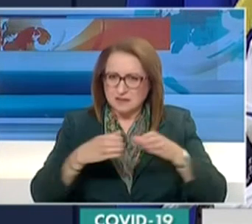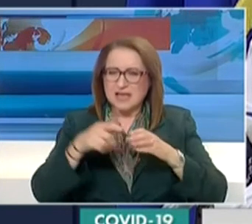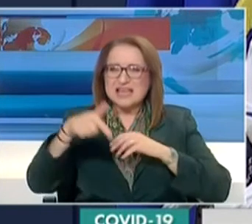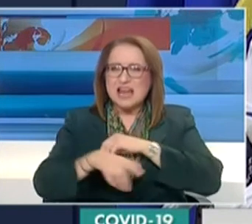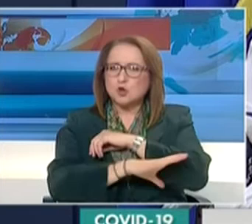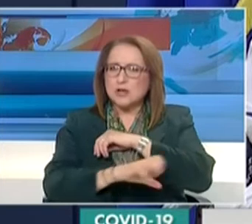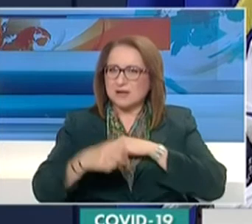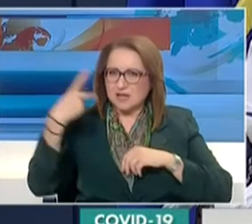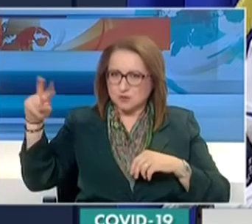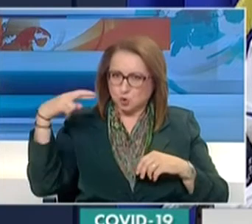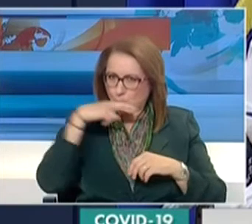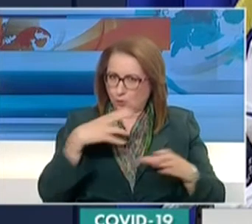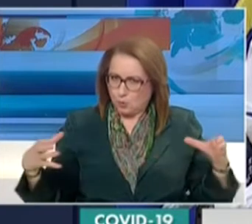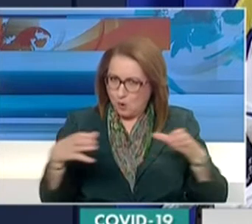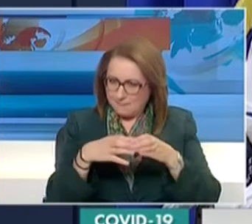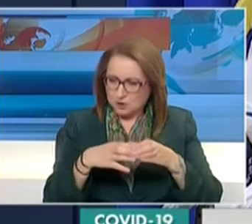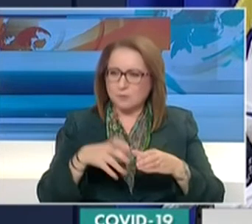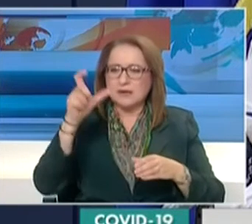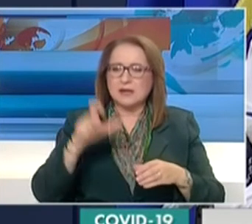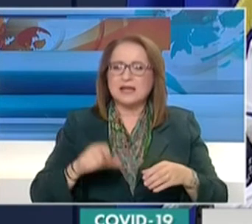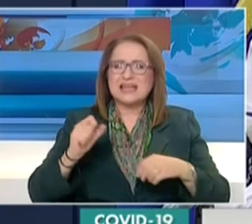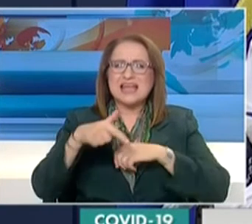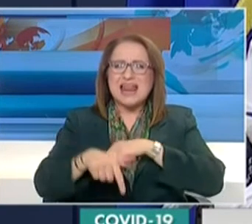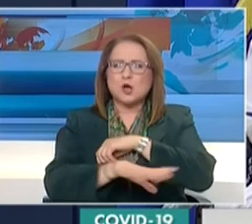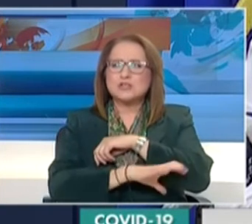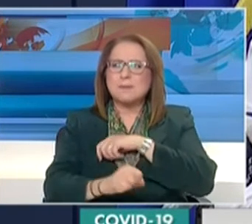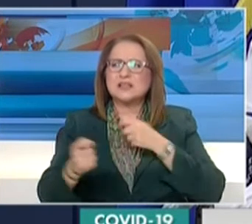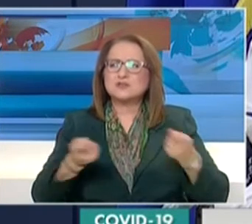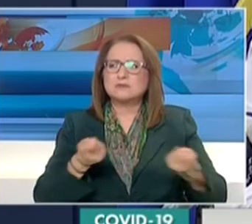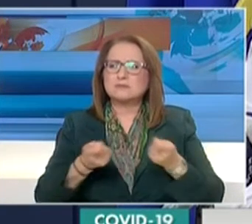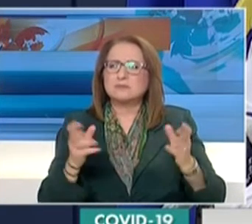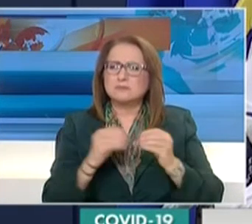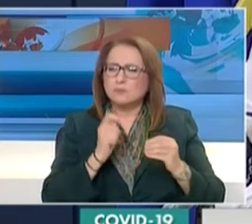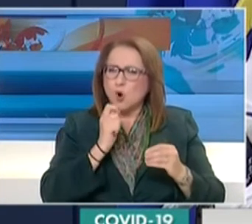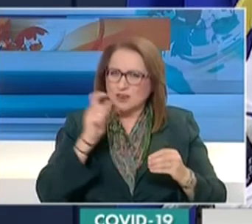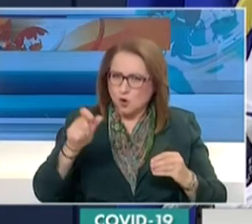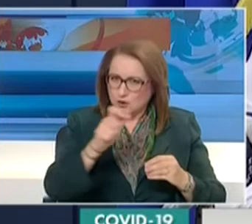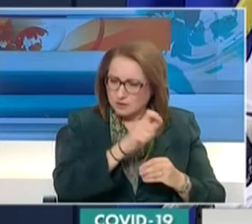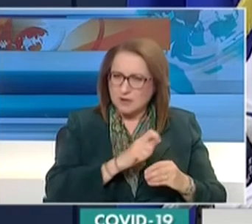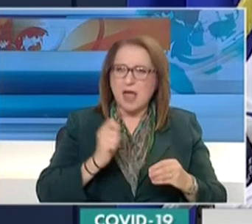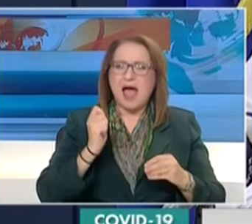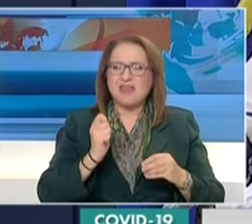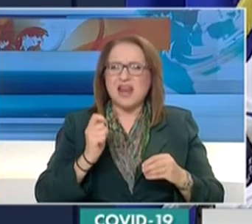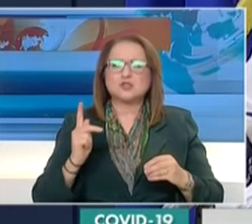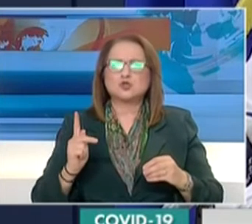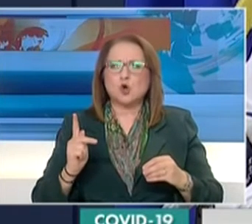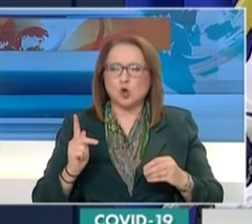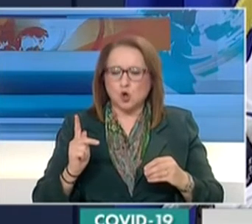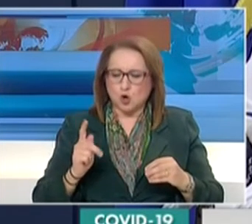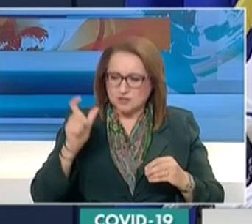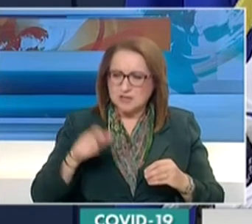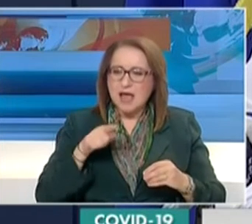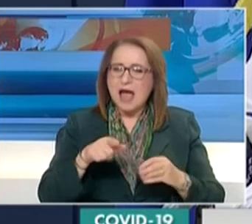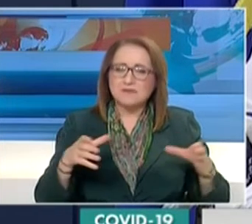του Πρωθυπουργού Γρηγόριο Δημητριάδη και τον Γενικό Γραμματέα Συντονισμού Ιστορικών Πολιτικών Αθανάσιο Κοντογιώργη. Στην Επιτροπή θα